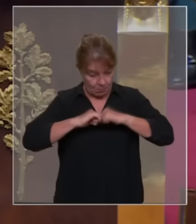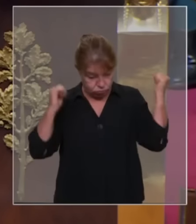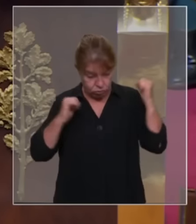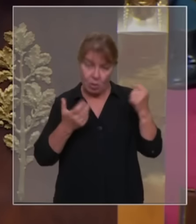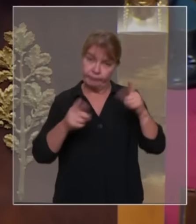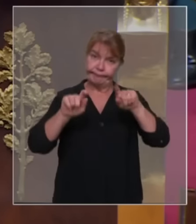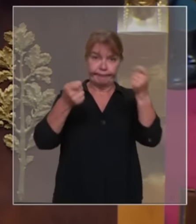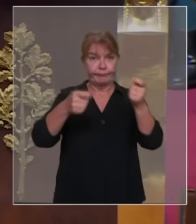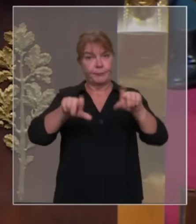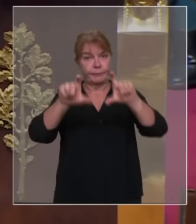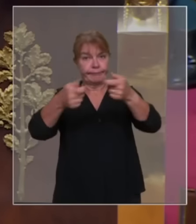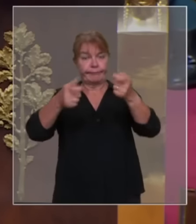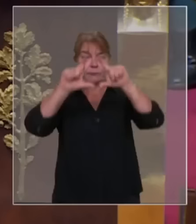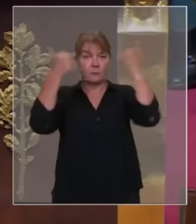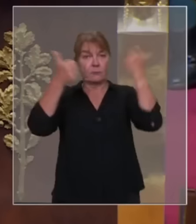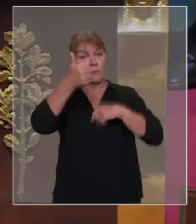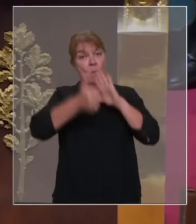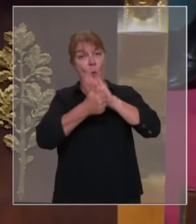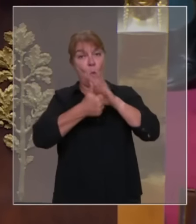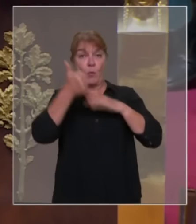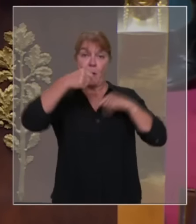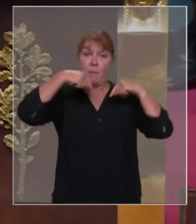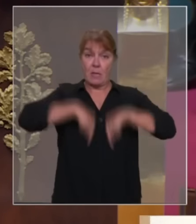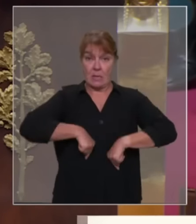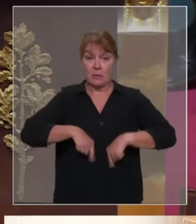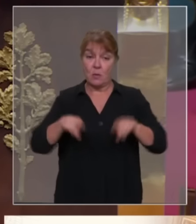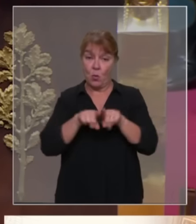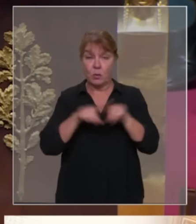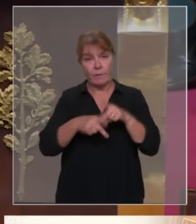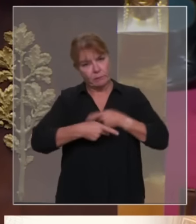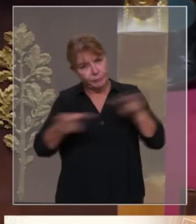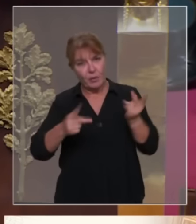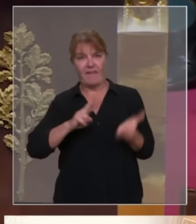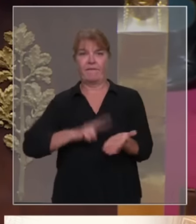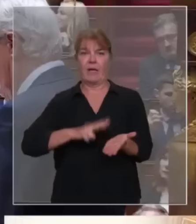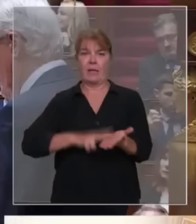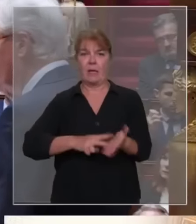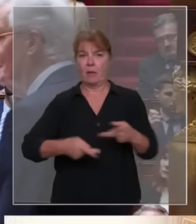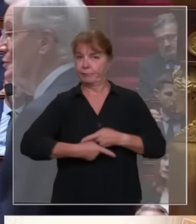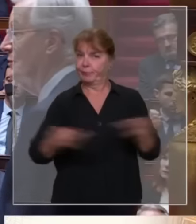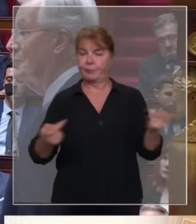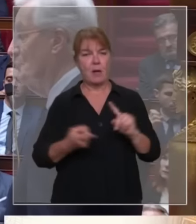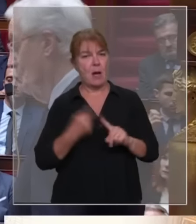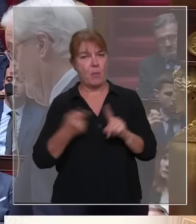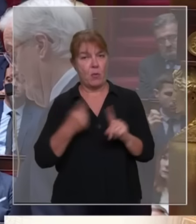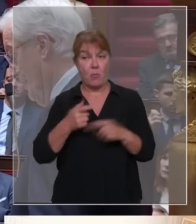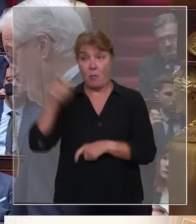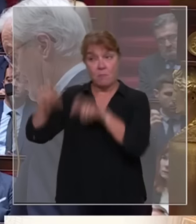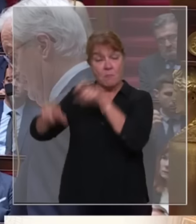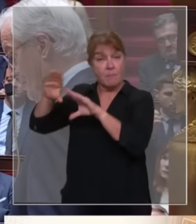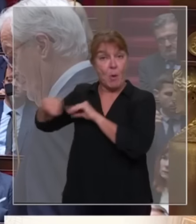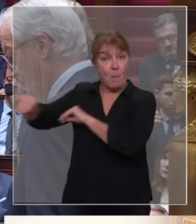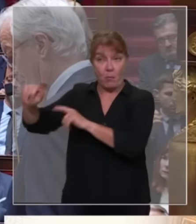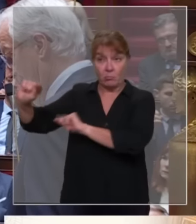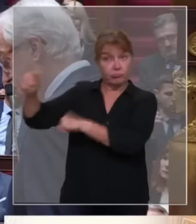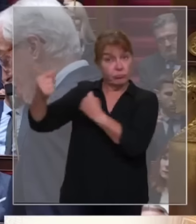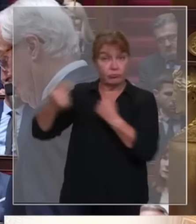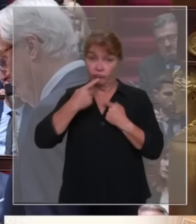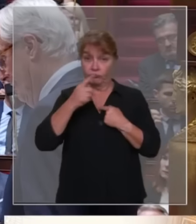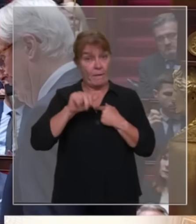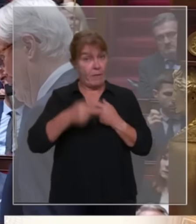Premier ministre, les membres du gouvernement, chacune et chacun d'entre vous, disent la vérité. Et donc, comme je m'y suis engagé,